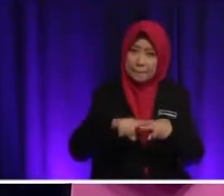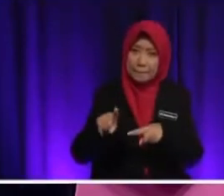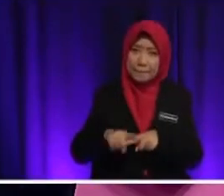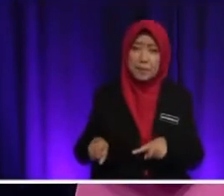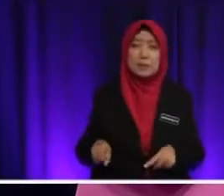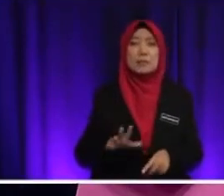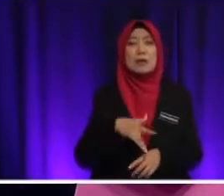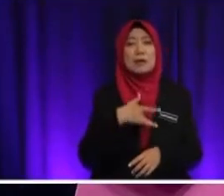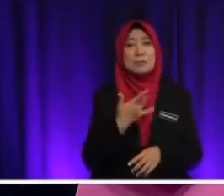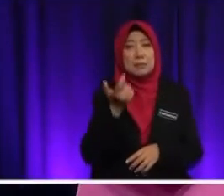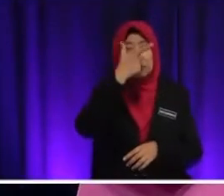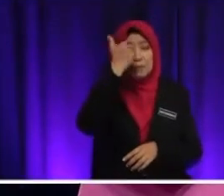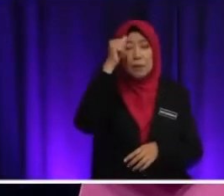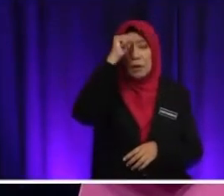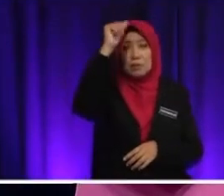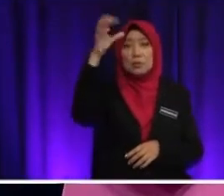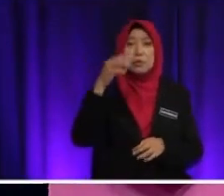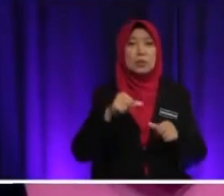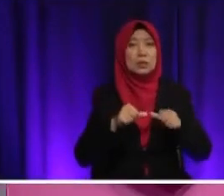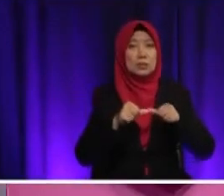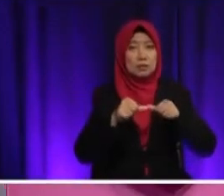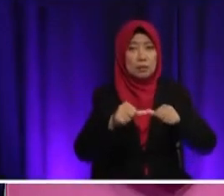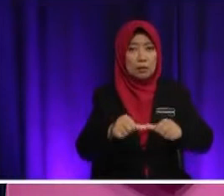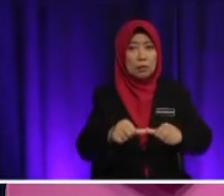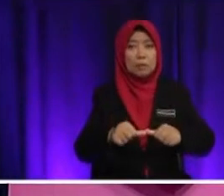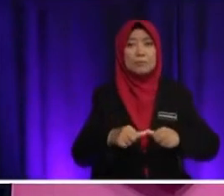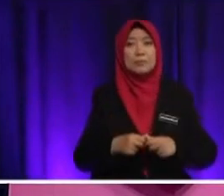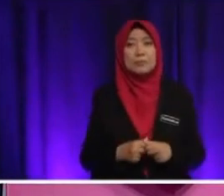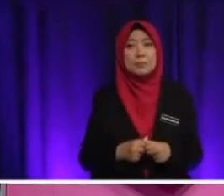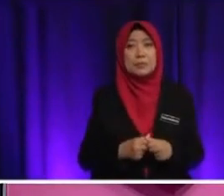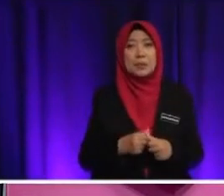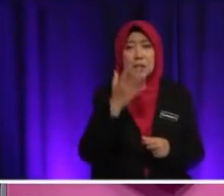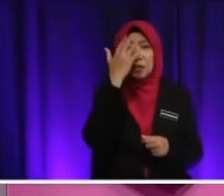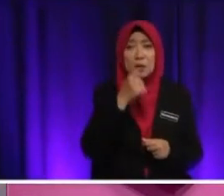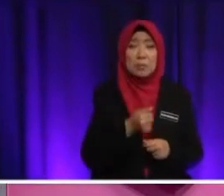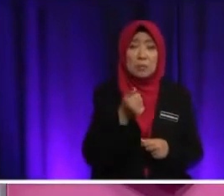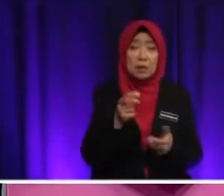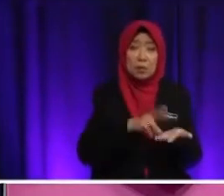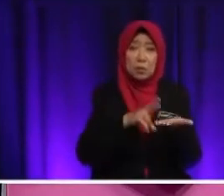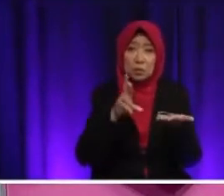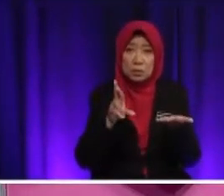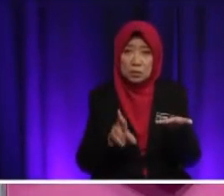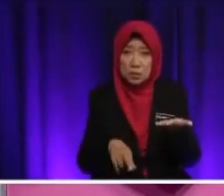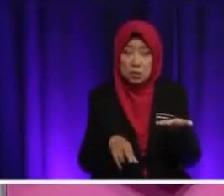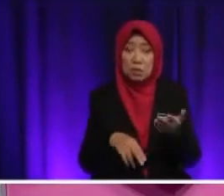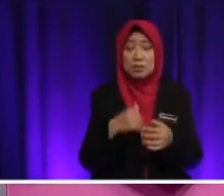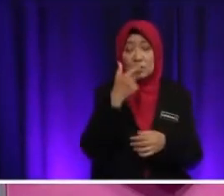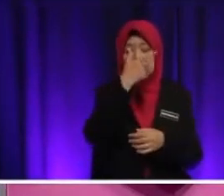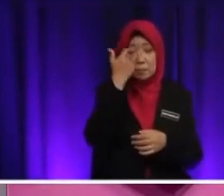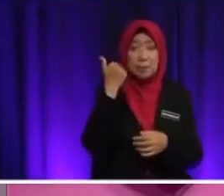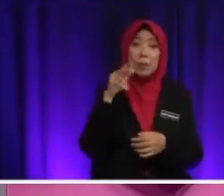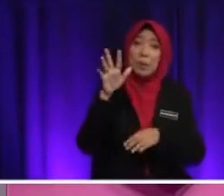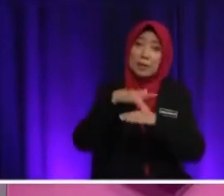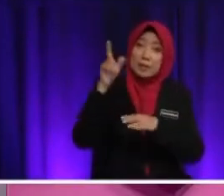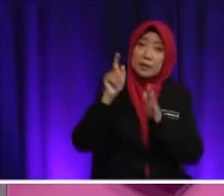ini adalah kerana ketetapan Allah. Yeah. Kenapa Ustaz? Kenapa saya rendah Ustaz? Kamu rendah kerana kamu rendahlah boleh panggil orang tu tinggi. Betul. Dan kerana